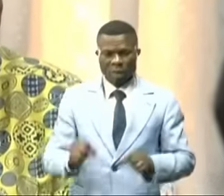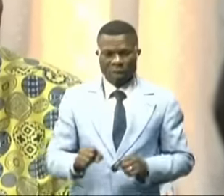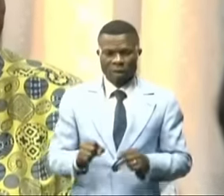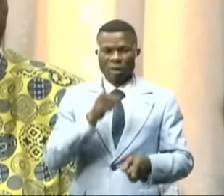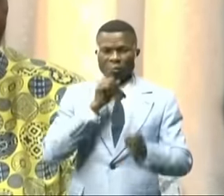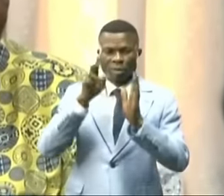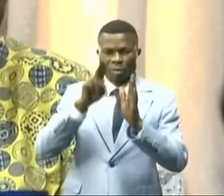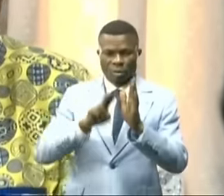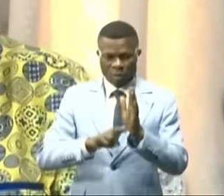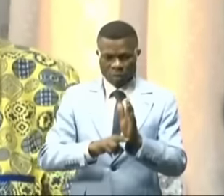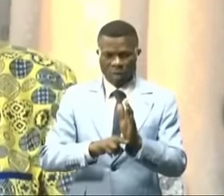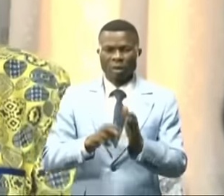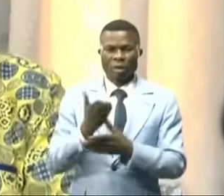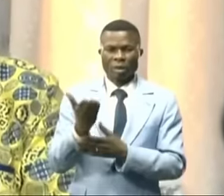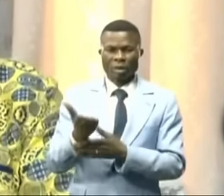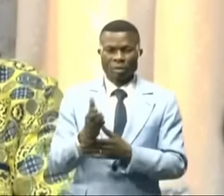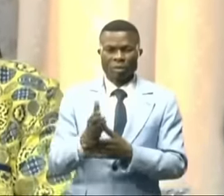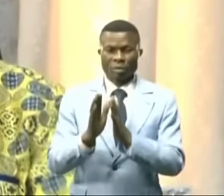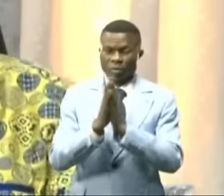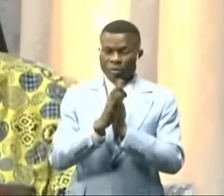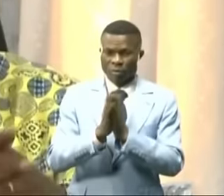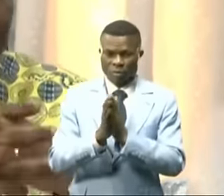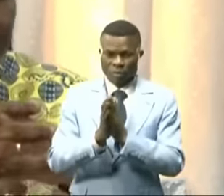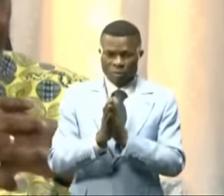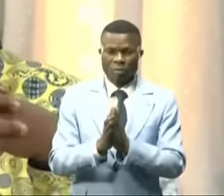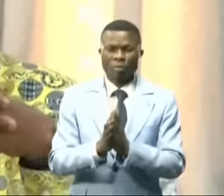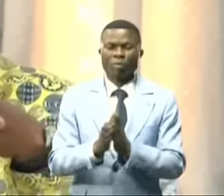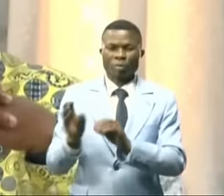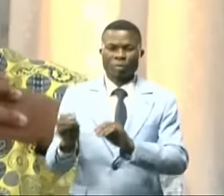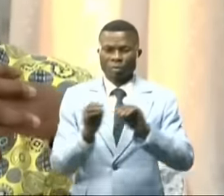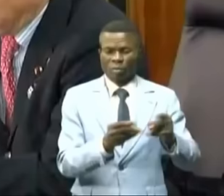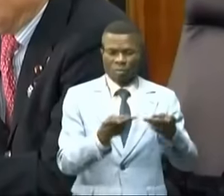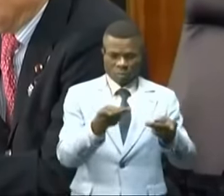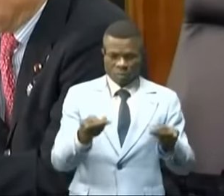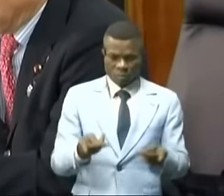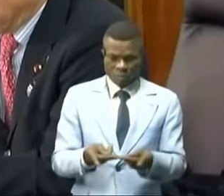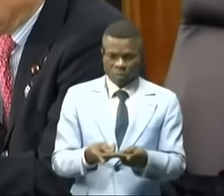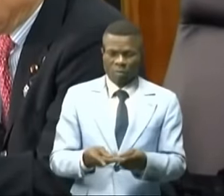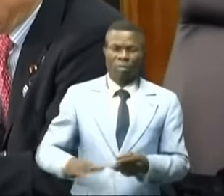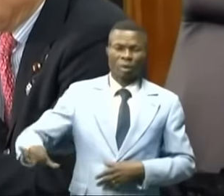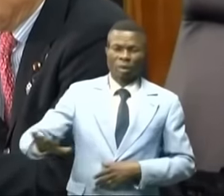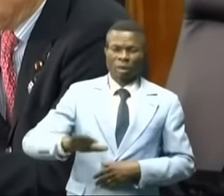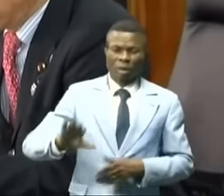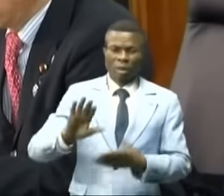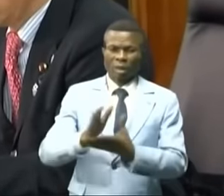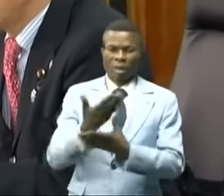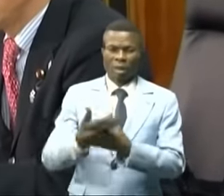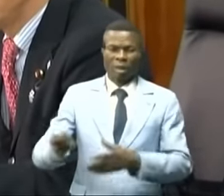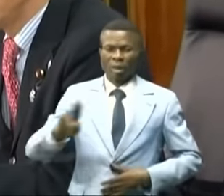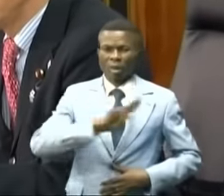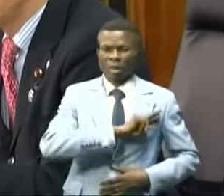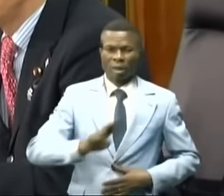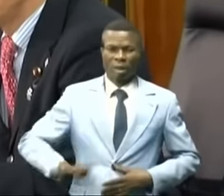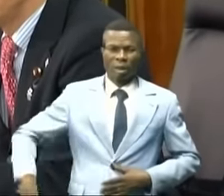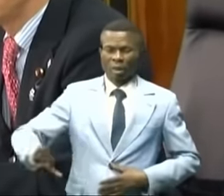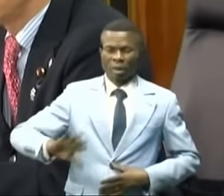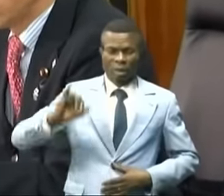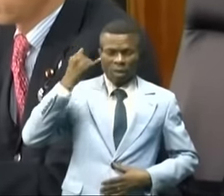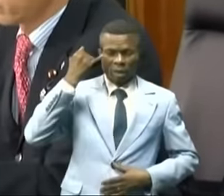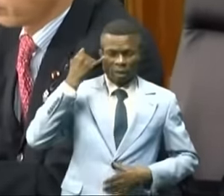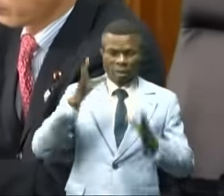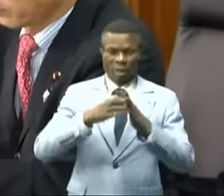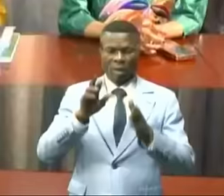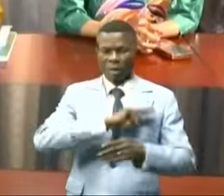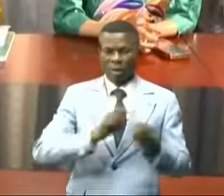de la Chambre basse du Parlement a suggéré la mise en place d'un groupe d'amitié entre le Japon et la RDC afin d'avoir un cadre